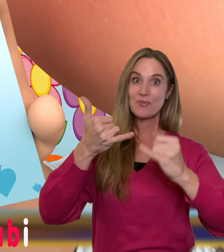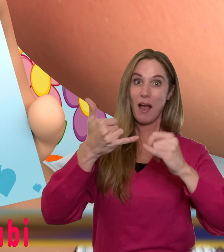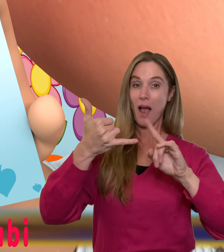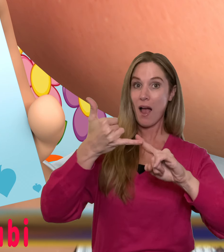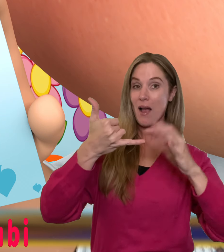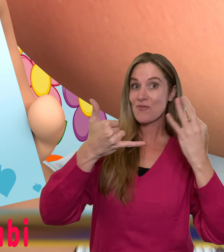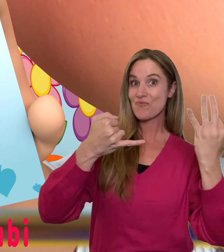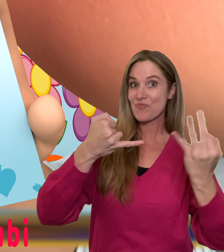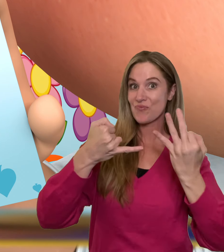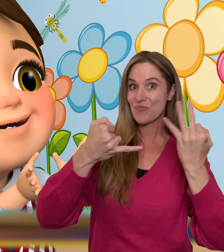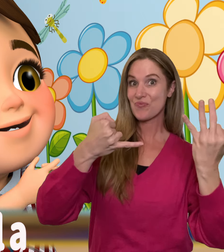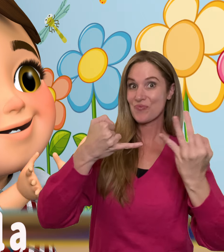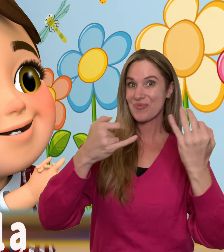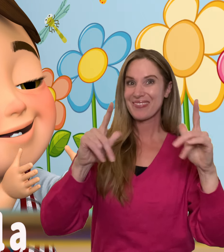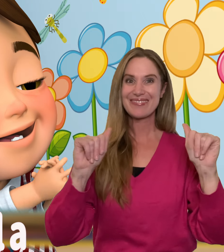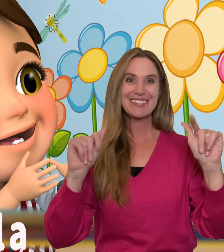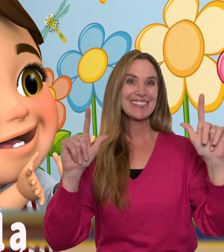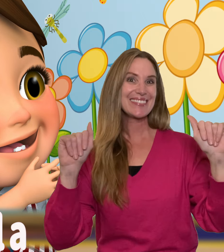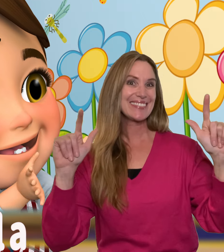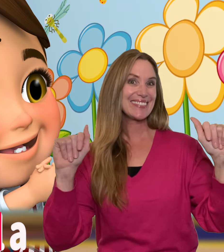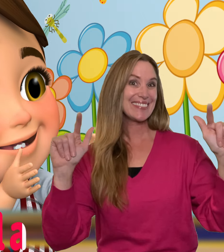から金曜日